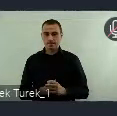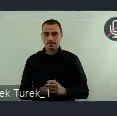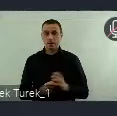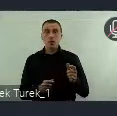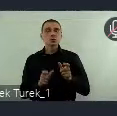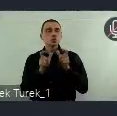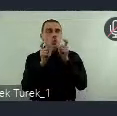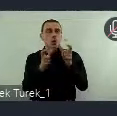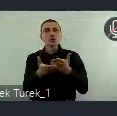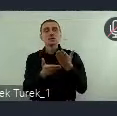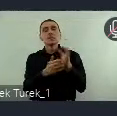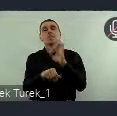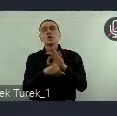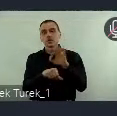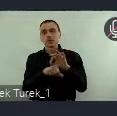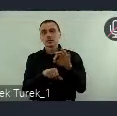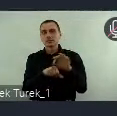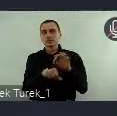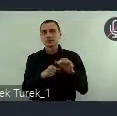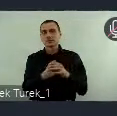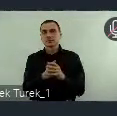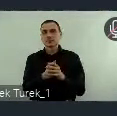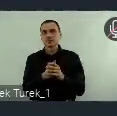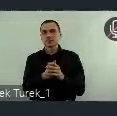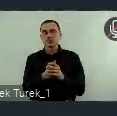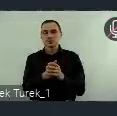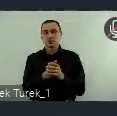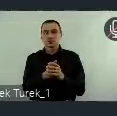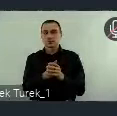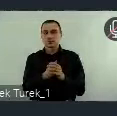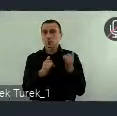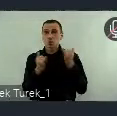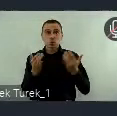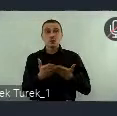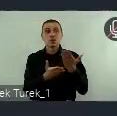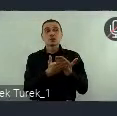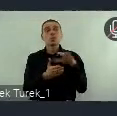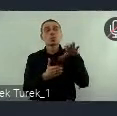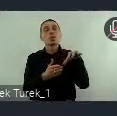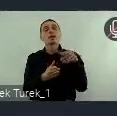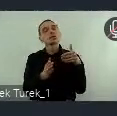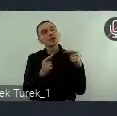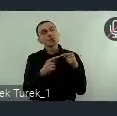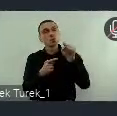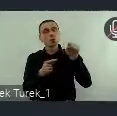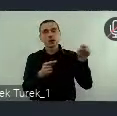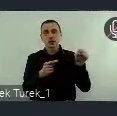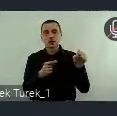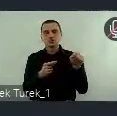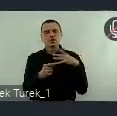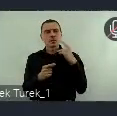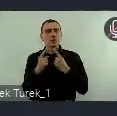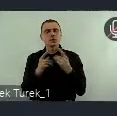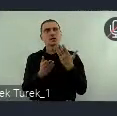do tego projektu albo w ogarnia niu przed złożeniem wniosku grupy docelowej może można ustalić jakiś system